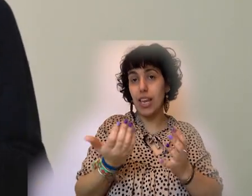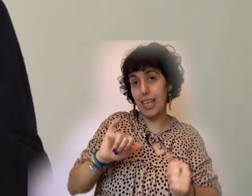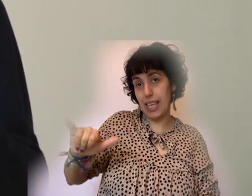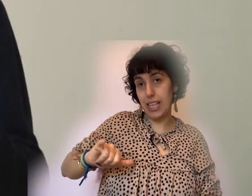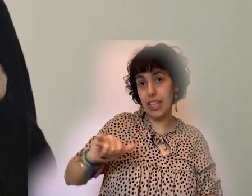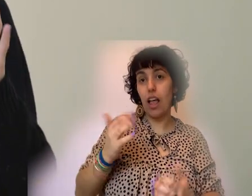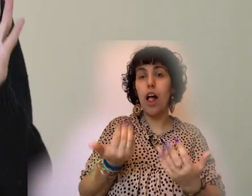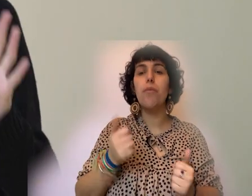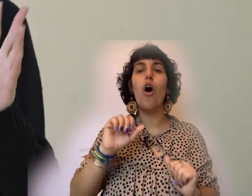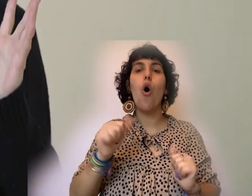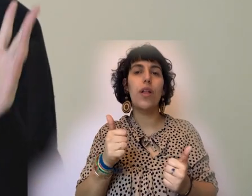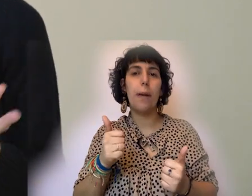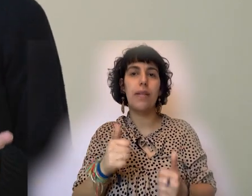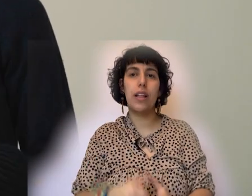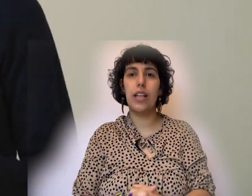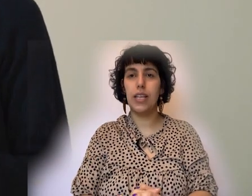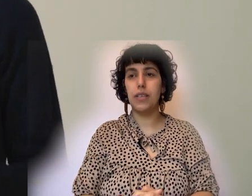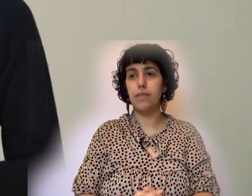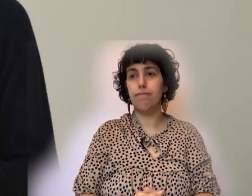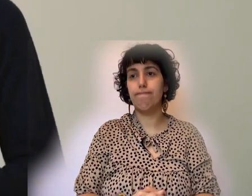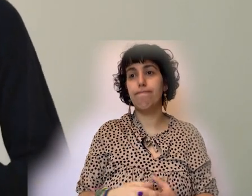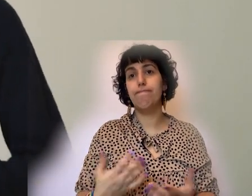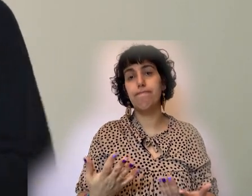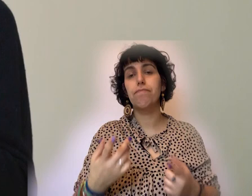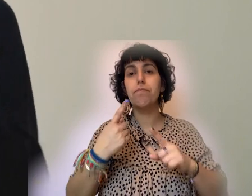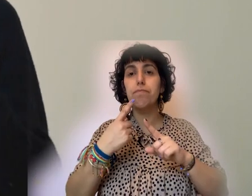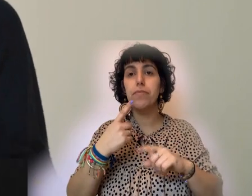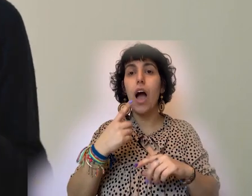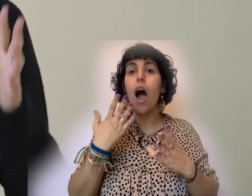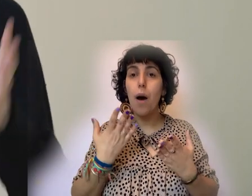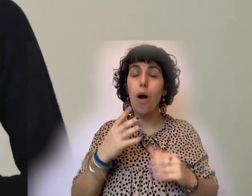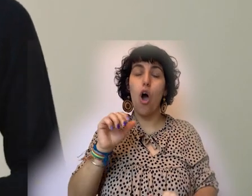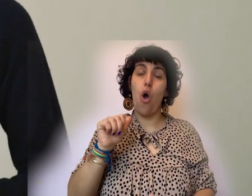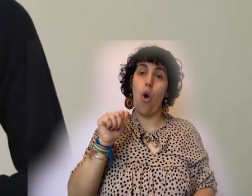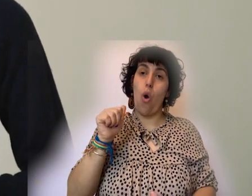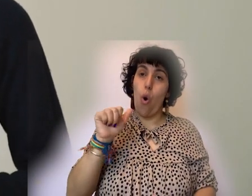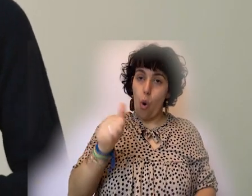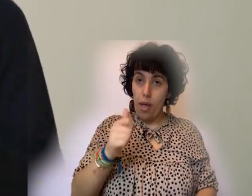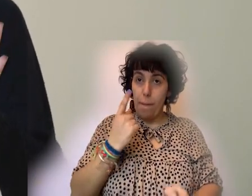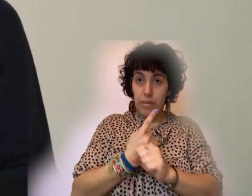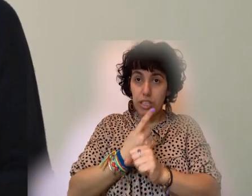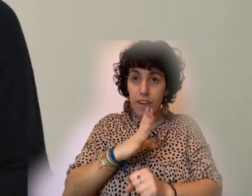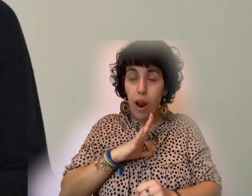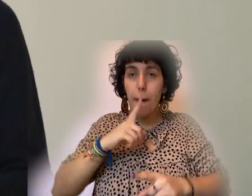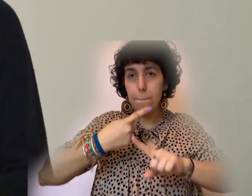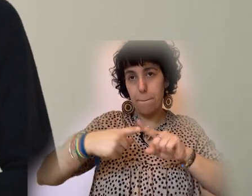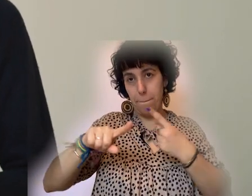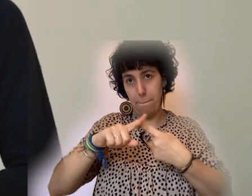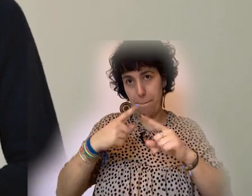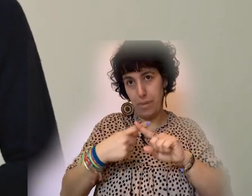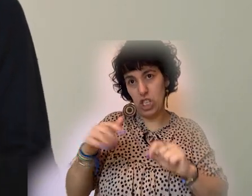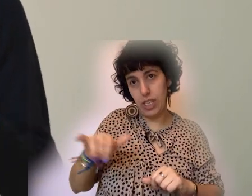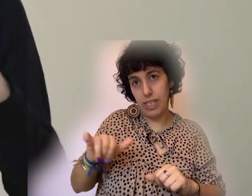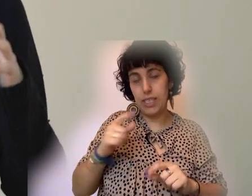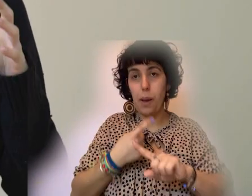arkadaşlarımız var Eğer gerçekten bıçak kullanmayı bilmiyorsanız ya da İşte buna benzer bir spor yapmadıysanız Bence bıçak taşımalısınız